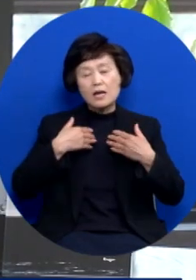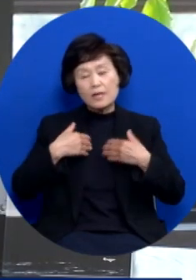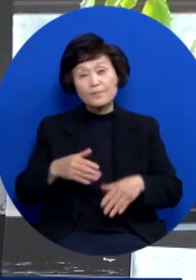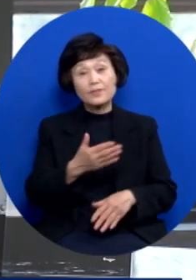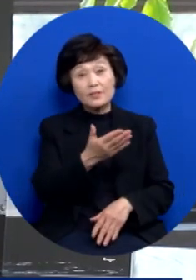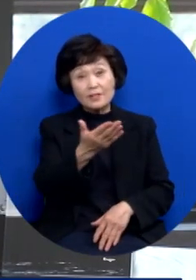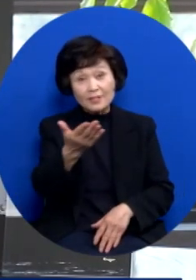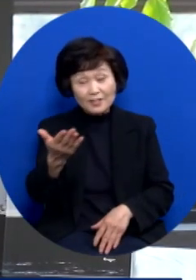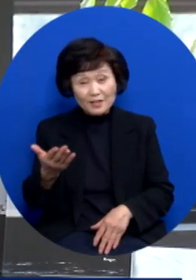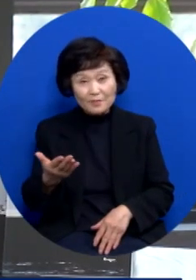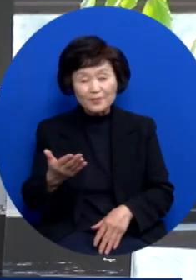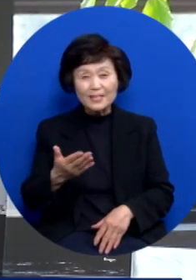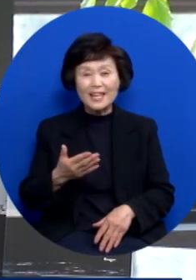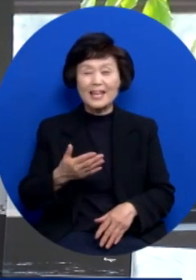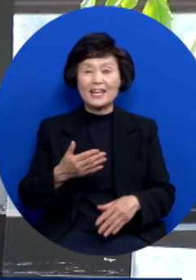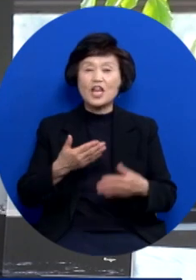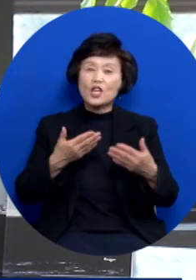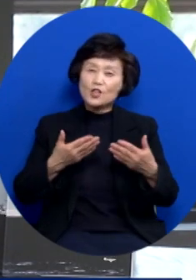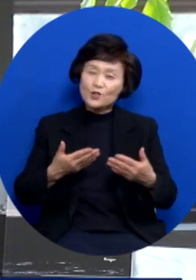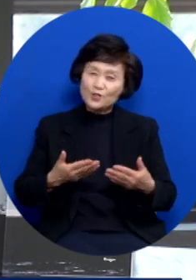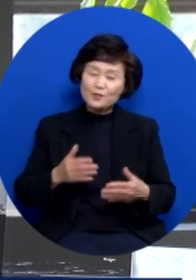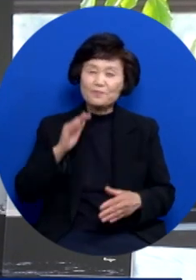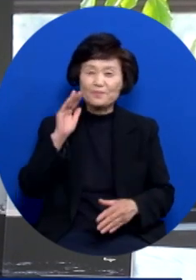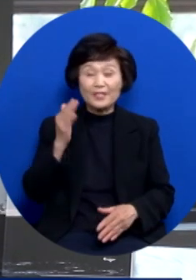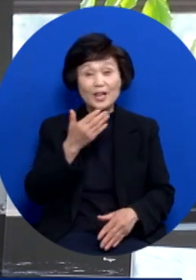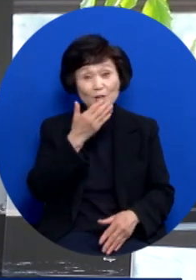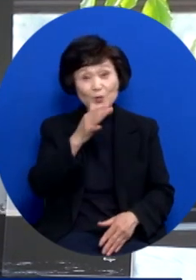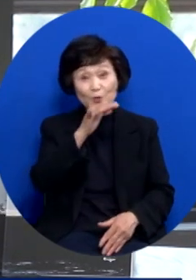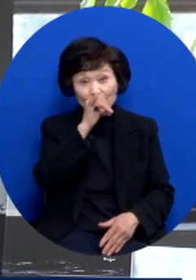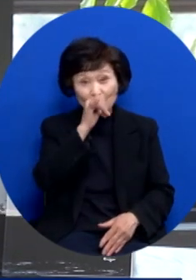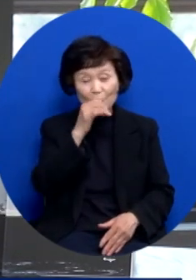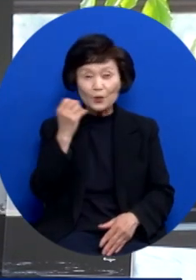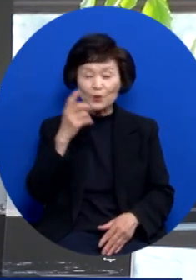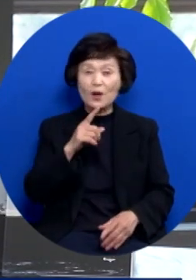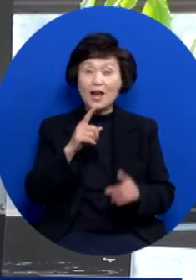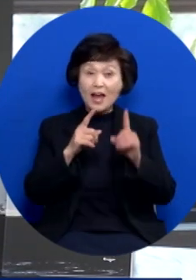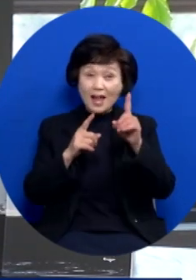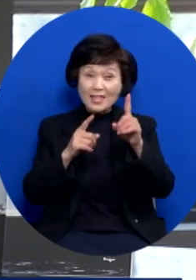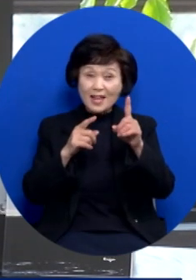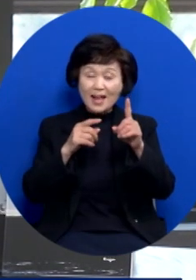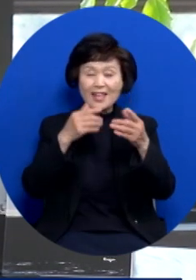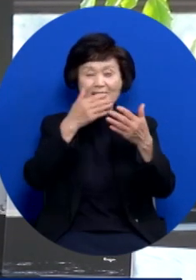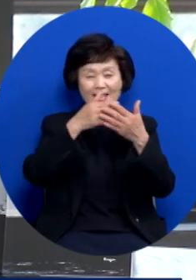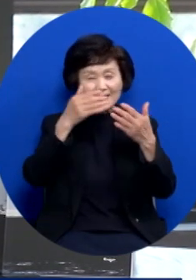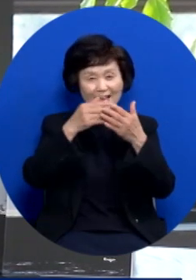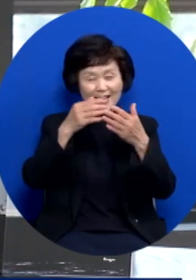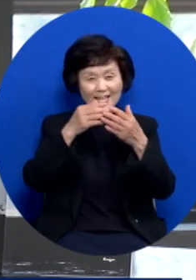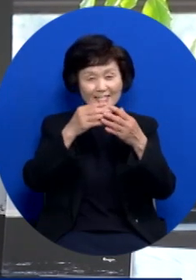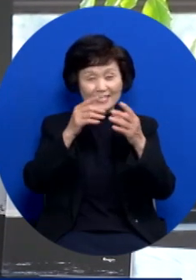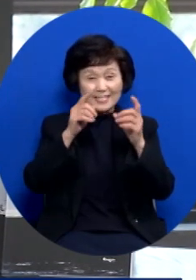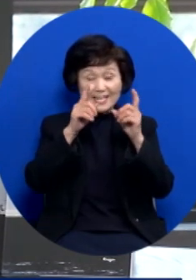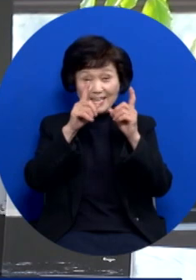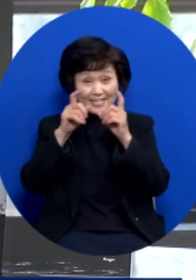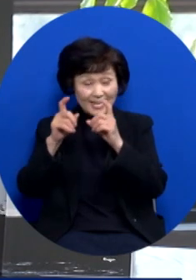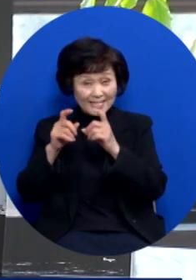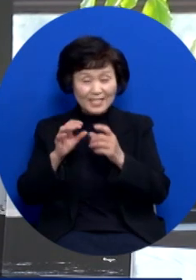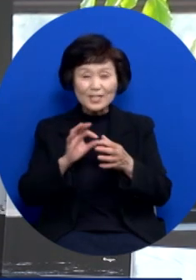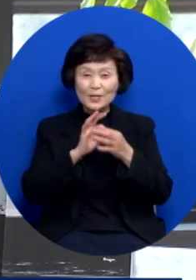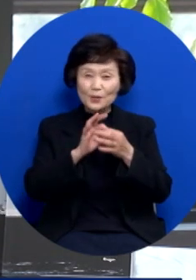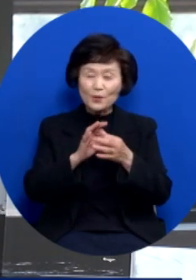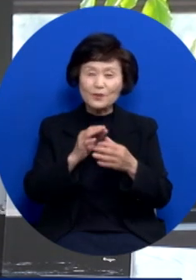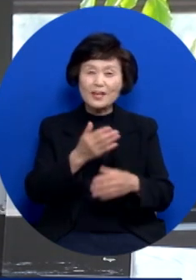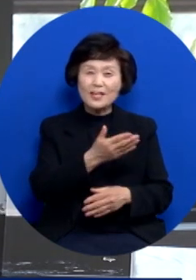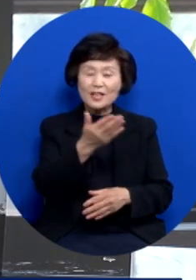수 있기를, 한 장의 사진으로 우리의 삶의 흐린 마음이 맑음이 될 수 있기를